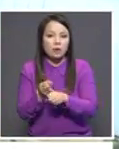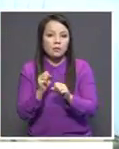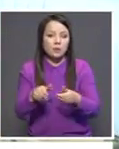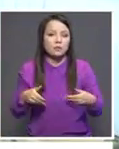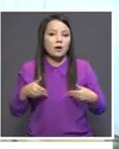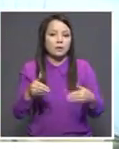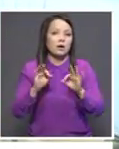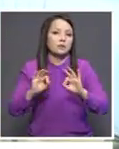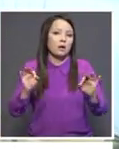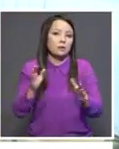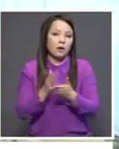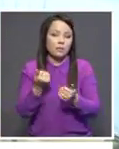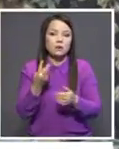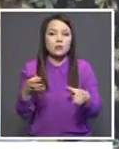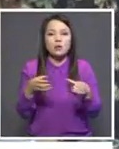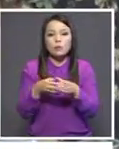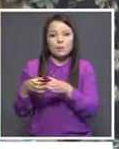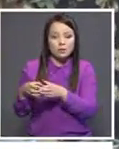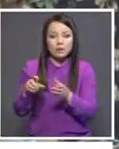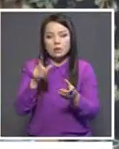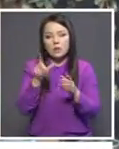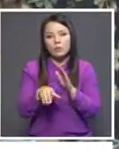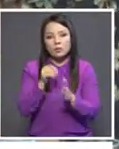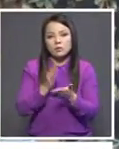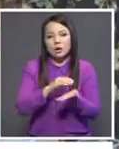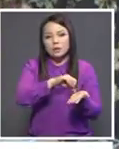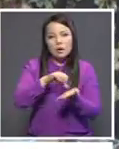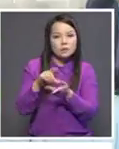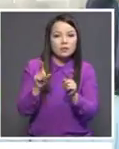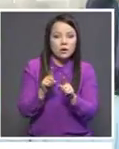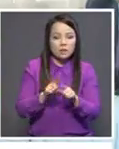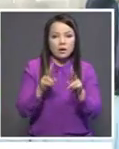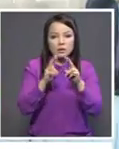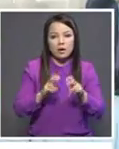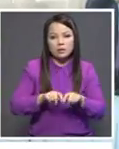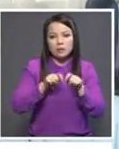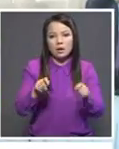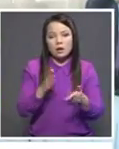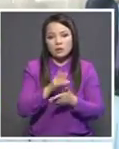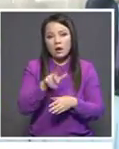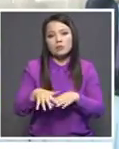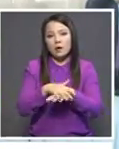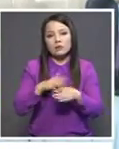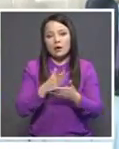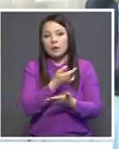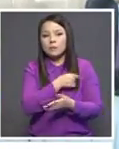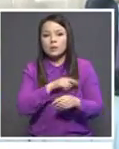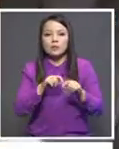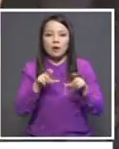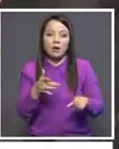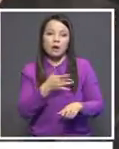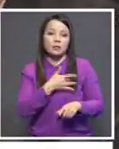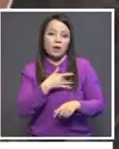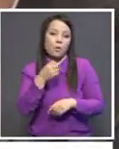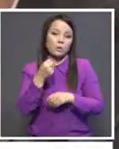қатар мәжілістің бір топ депутаттары облыс орталығындағы денсаулық сақтау нысандарын аралады. Халық қалаулылары перинаталдық орталық,